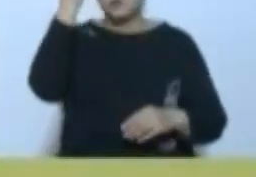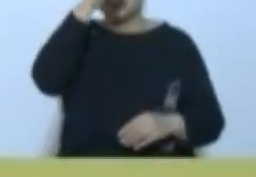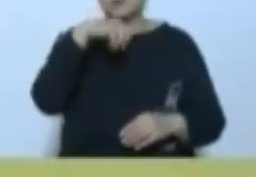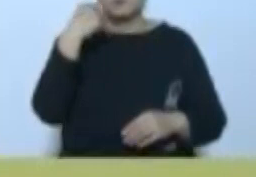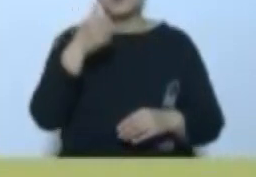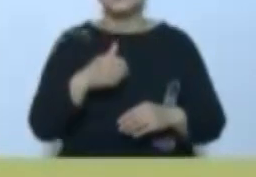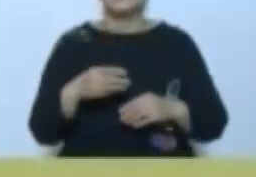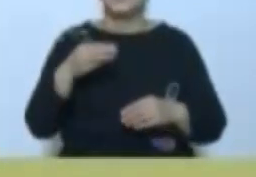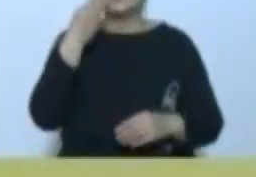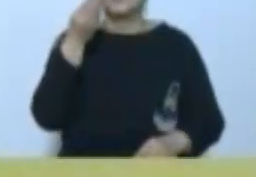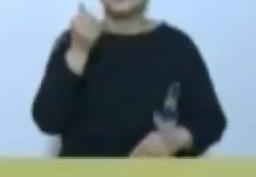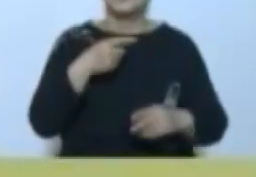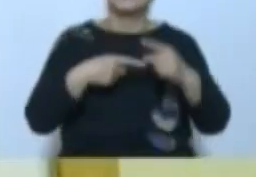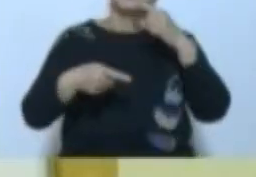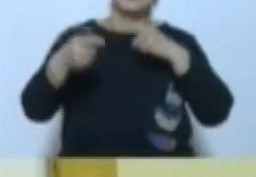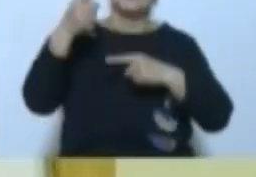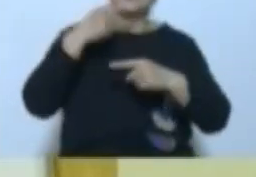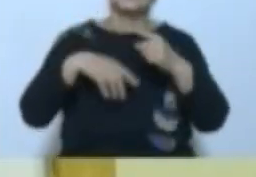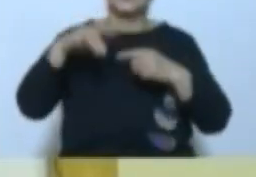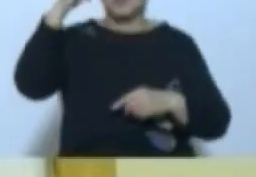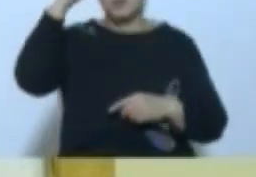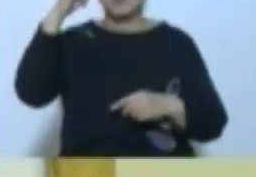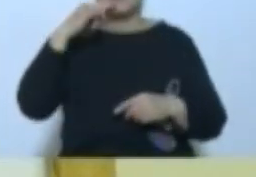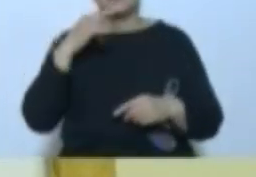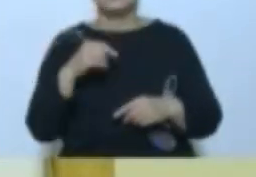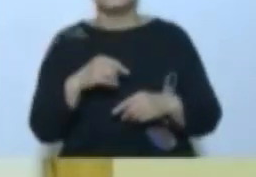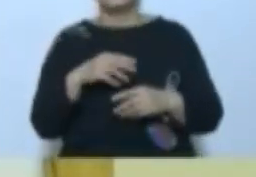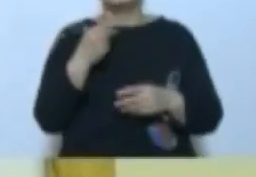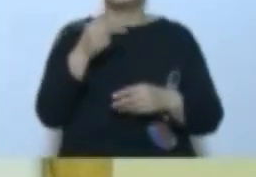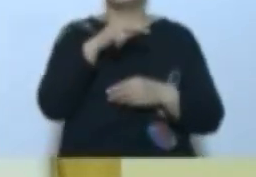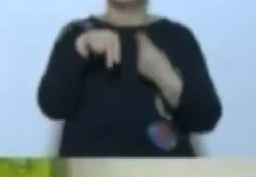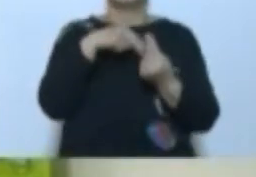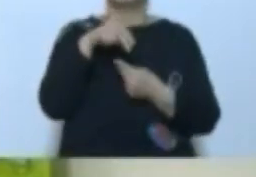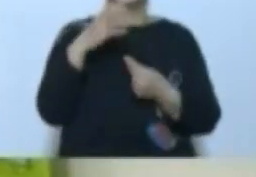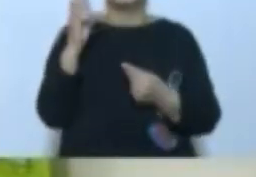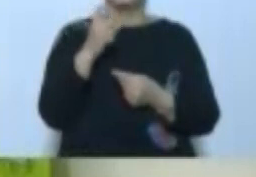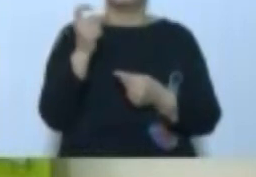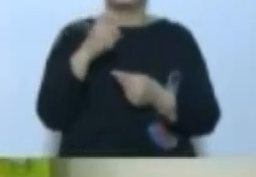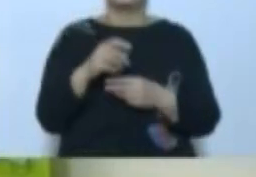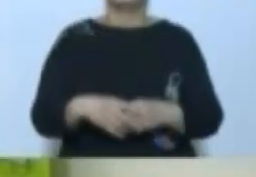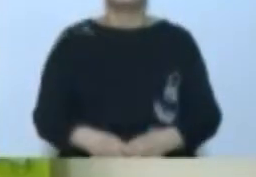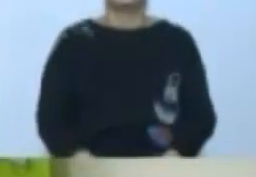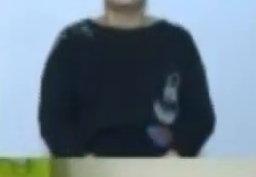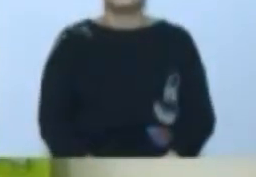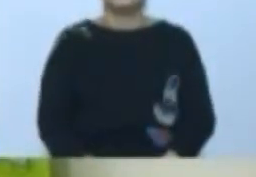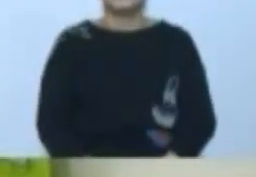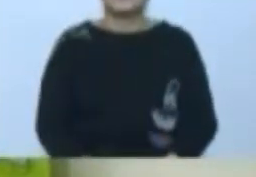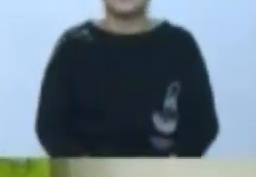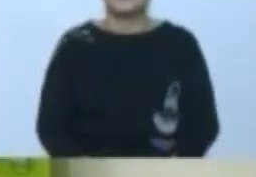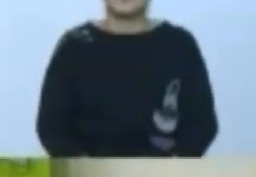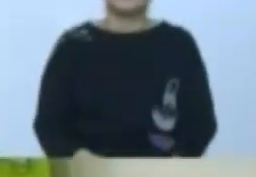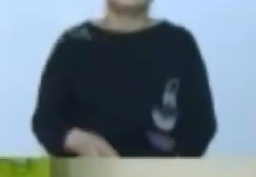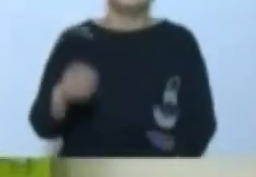Шанхае я вернусь в страну», — говорит абитуриентка, выбравшая профессию бизнес и экономика. Университет Liberal Arts и программа бар.